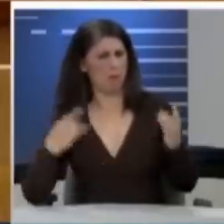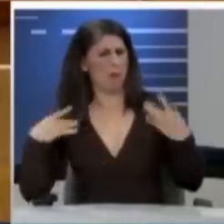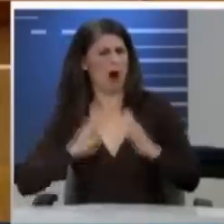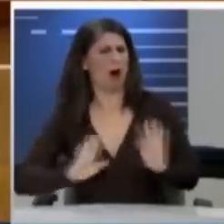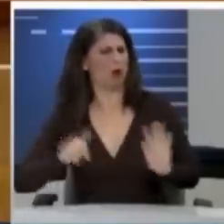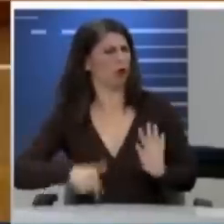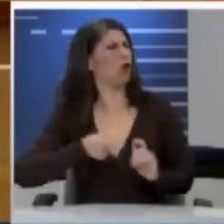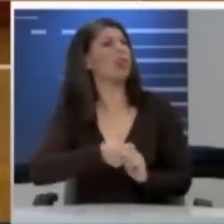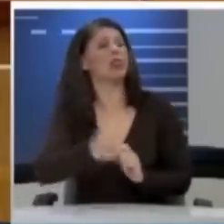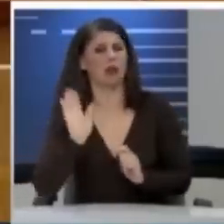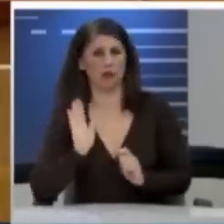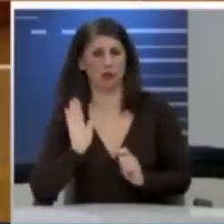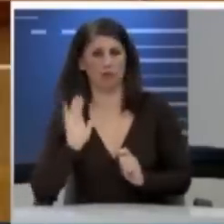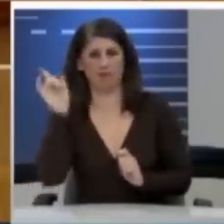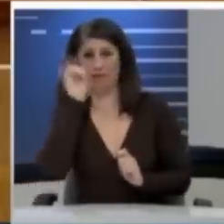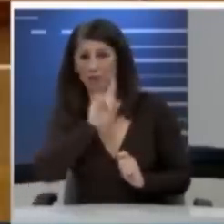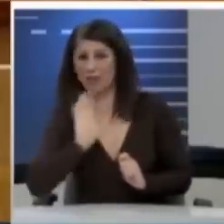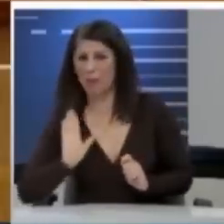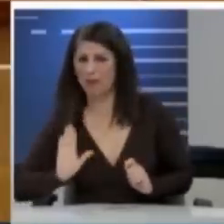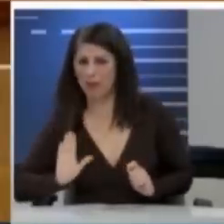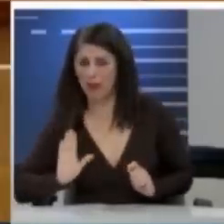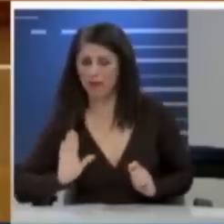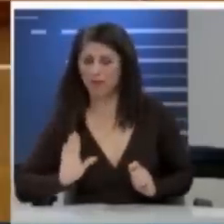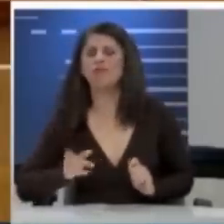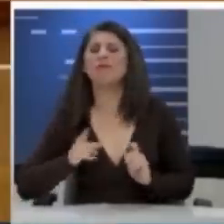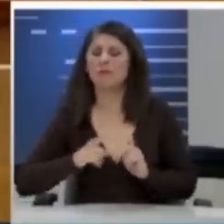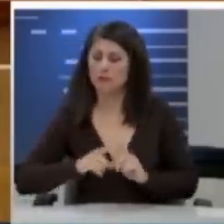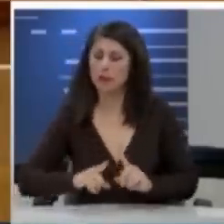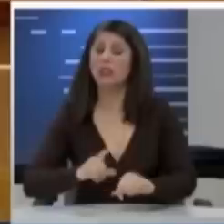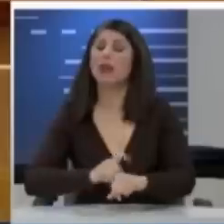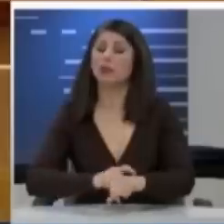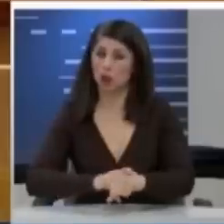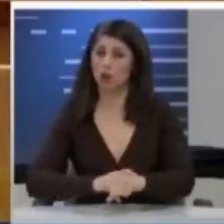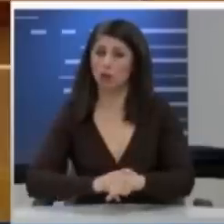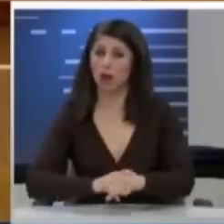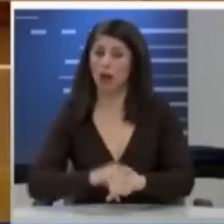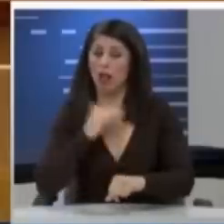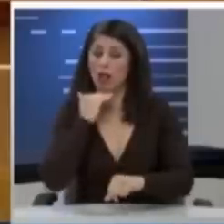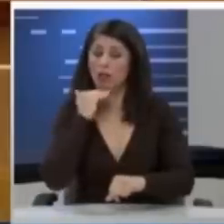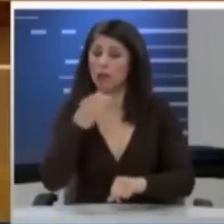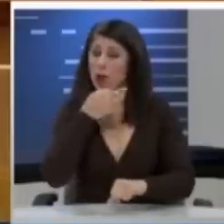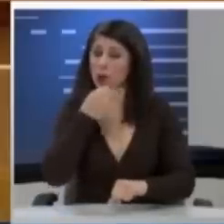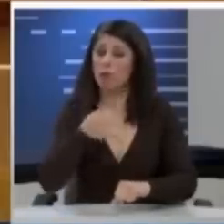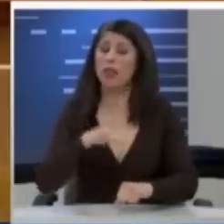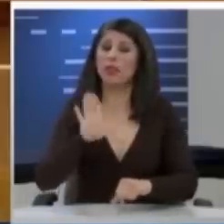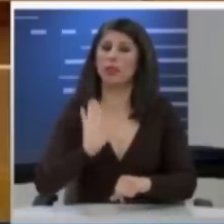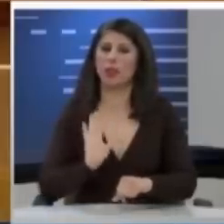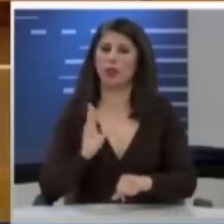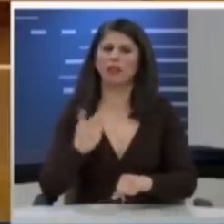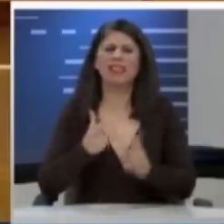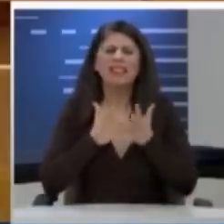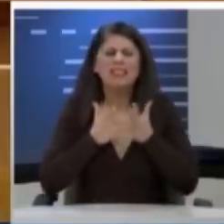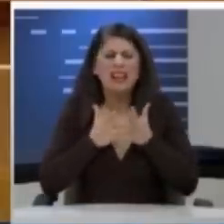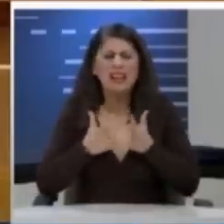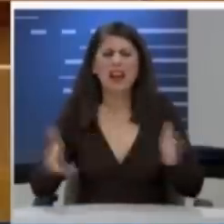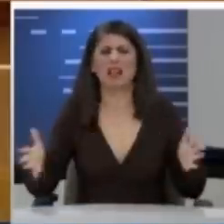Ελλάδα. Όμως, την ίδια στιγμή δεν μπορούμε να μην επισημάνουμε ότι είναι